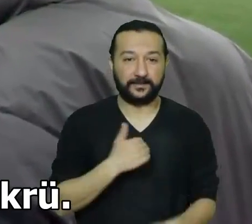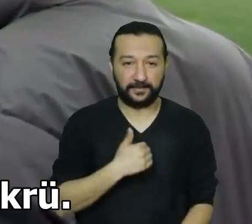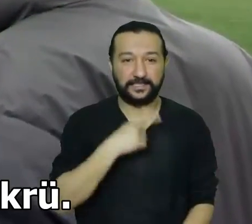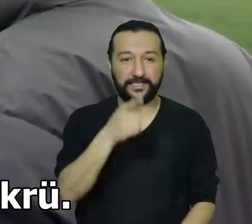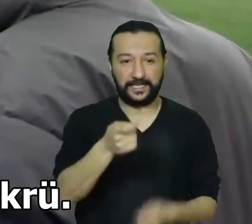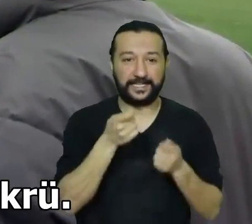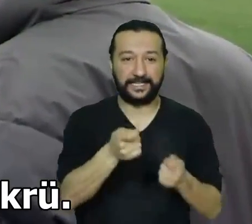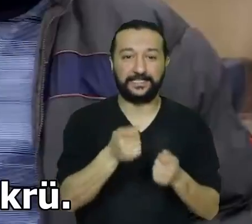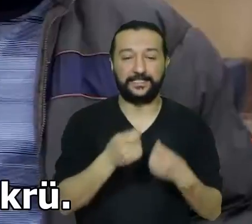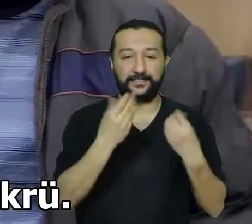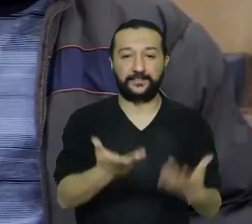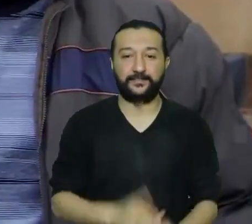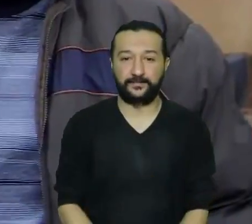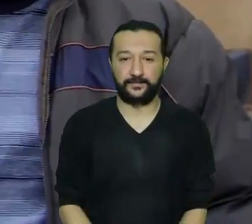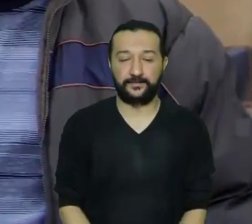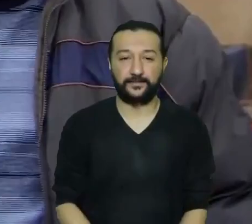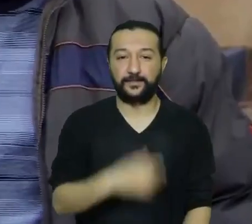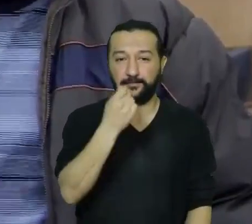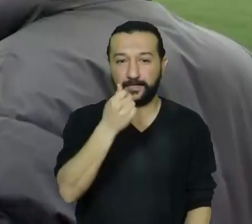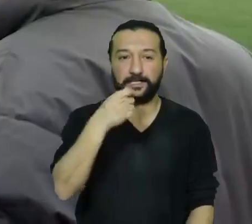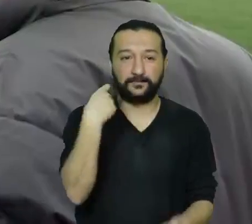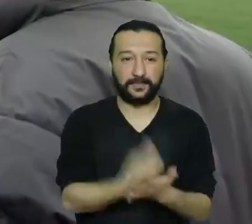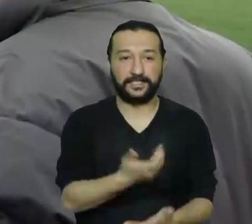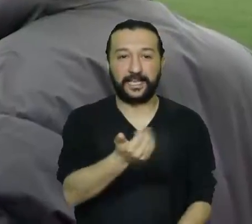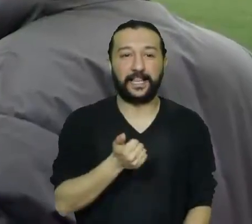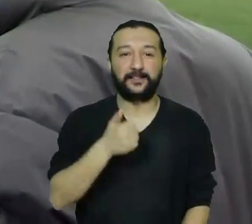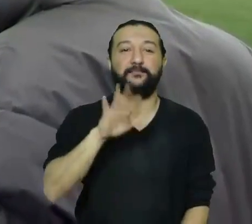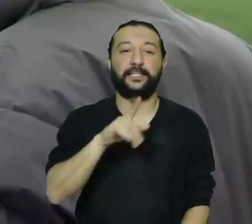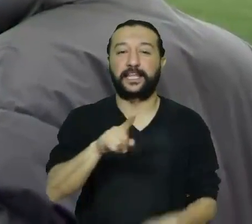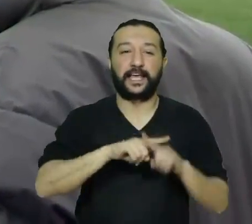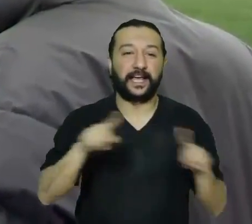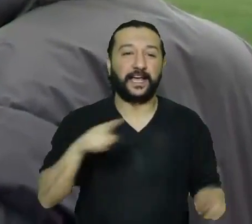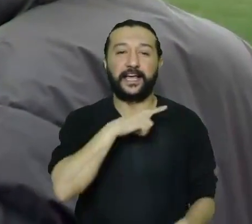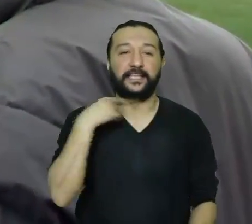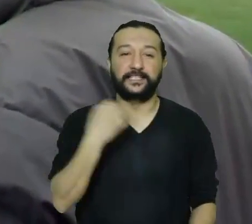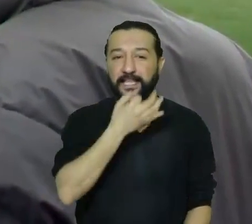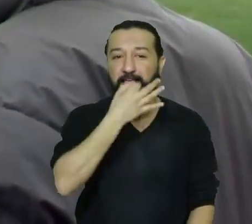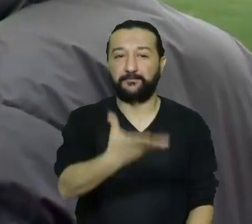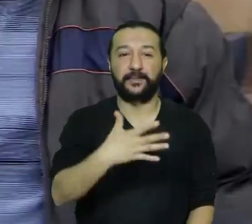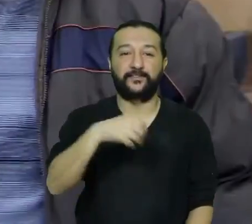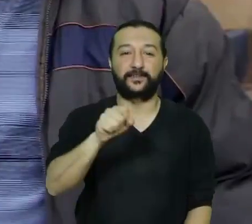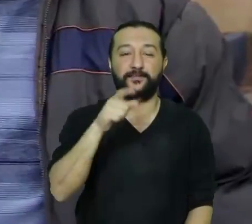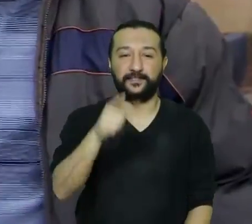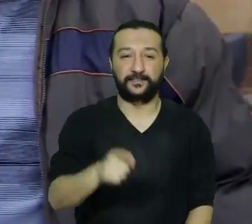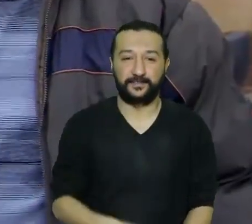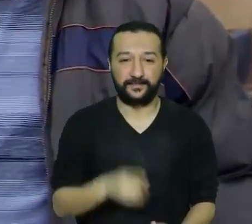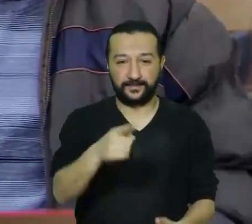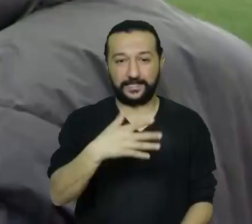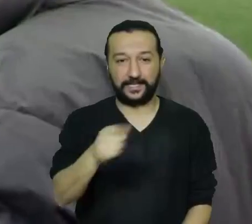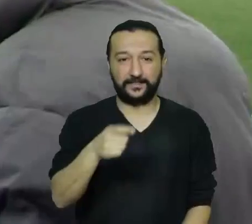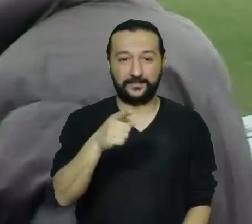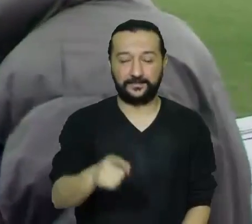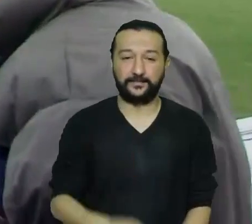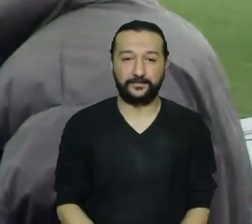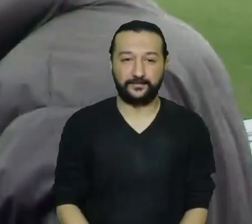sana nasihat Şükrü. Paranı peşin almadan asla haberlerini verme. Al bakayım.